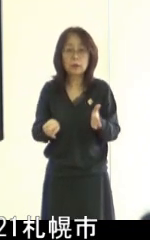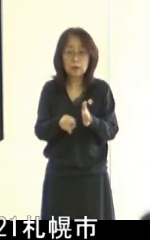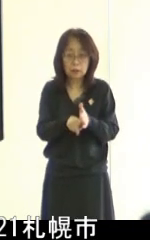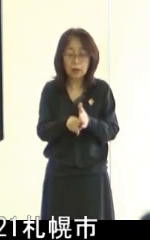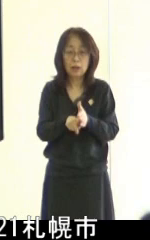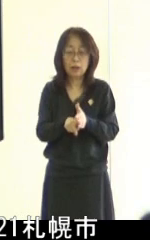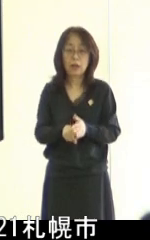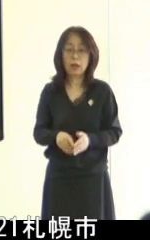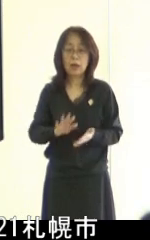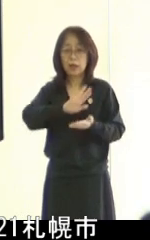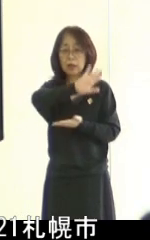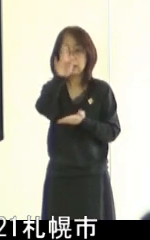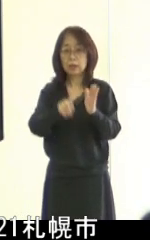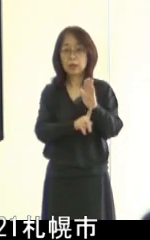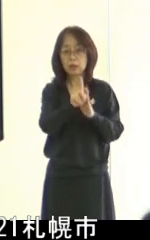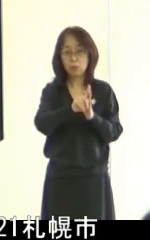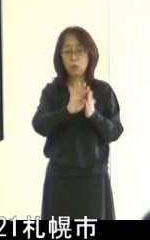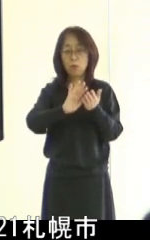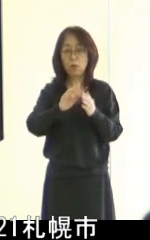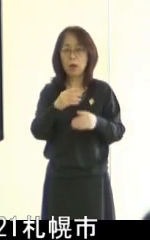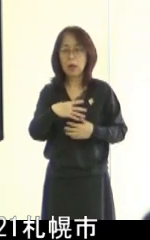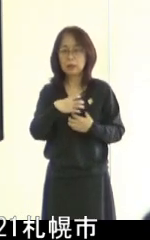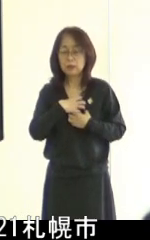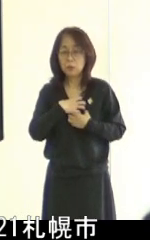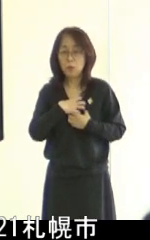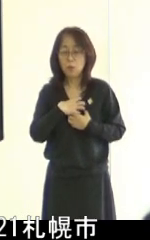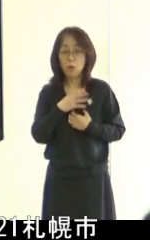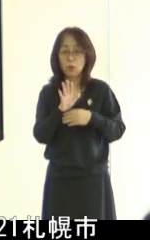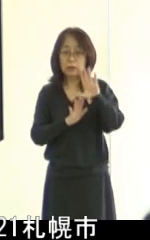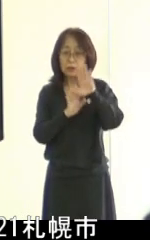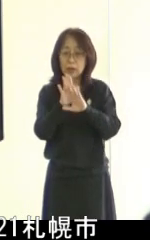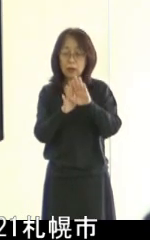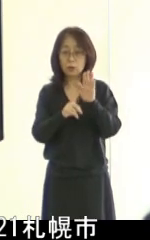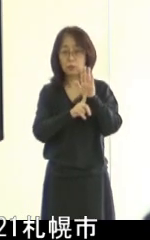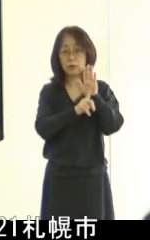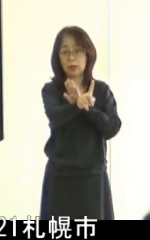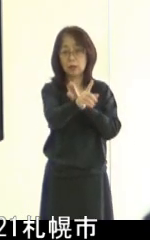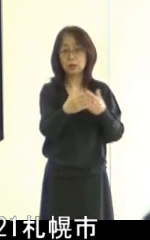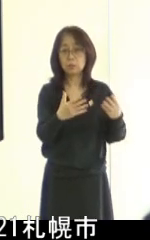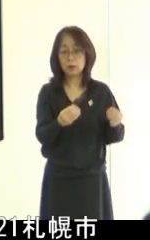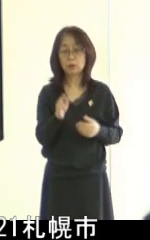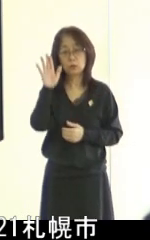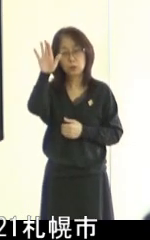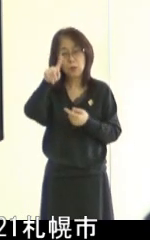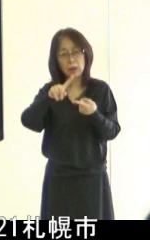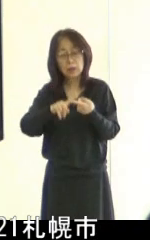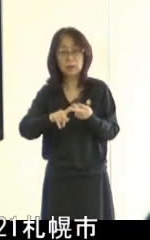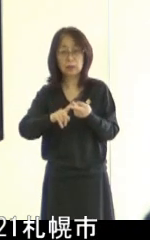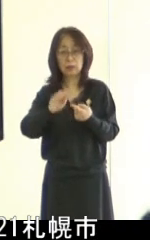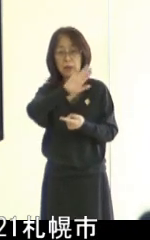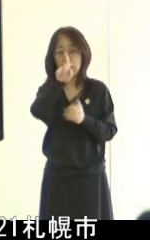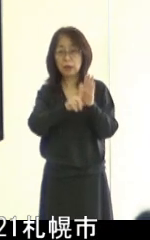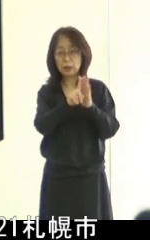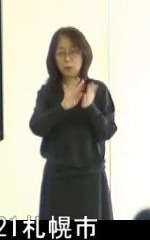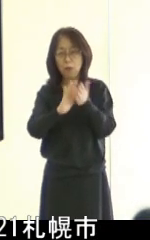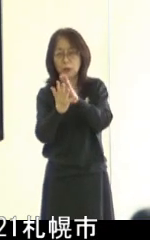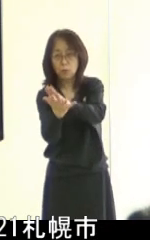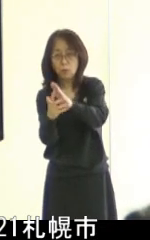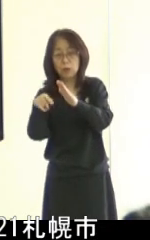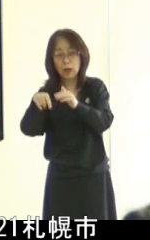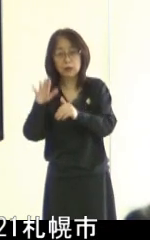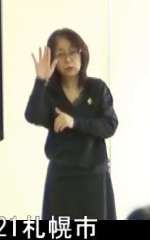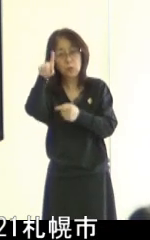事態を宣言することといたしました気候変動によりまして将来的に大きな影響を受ける若い